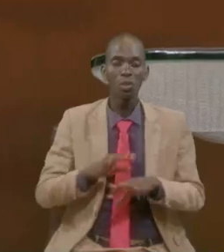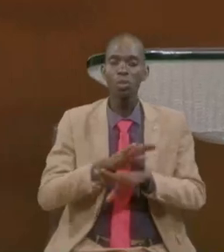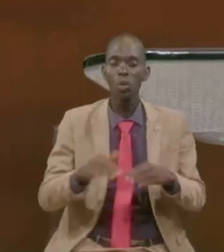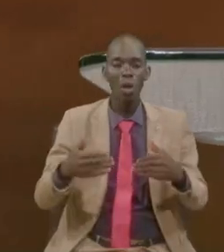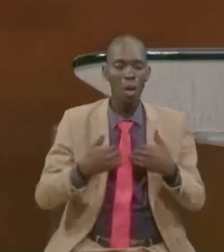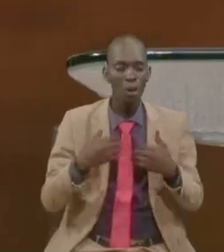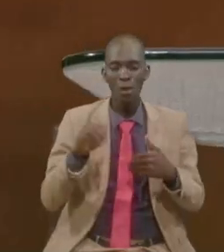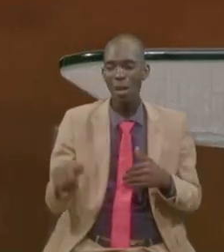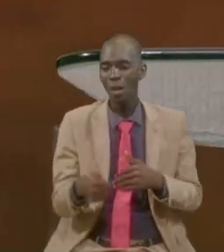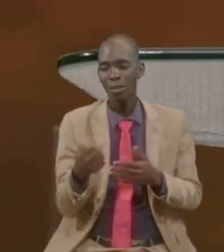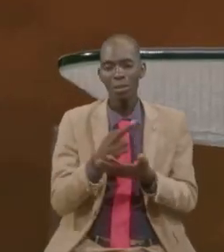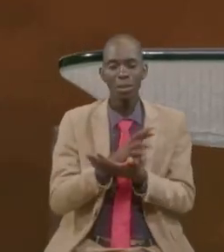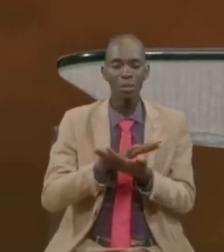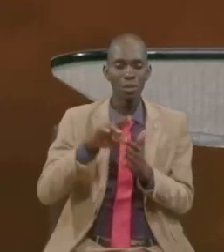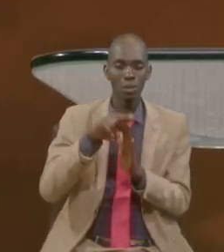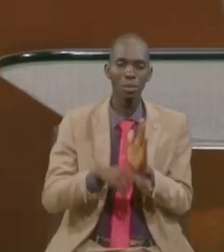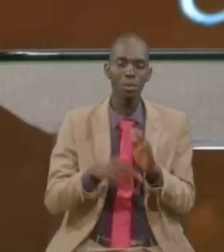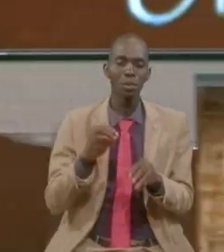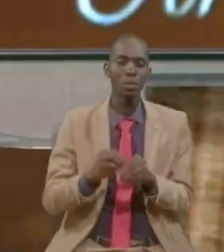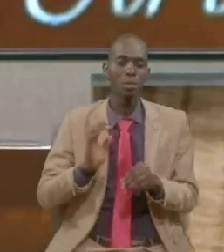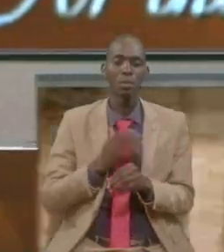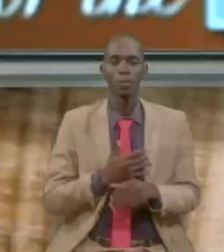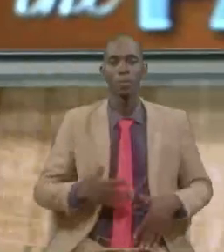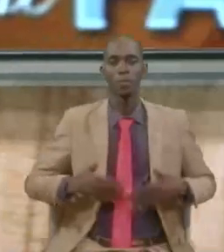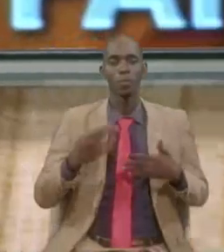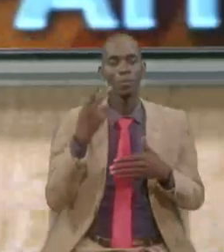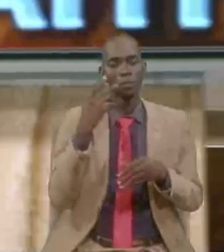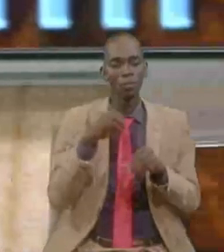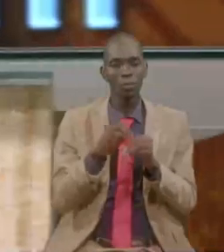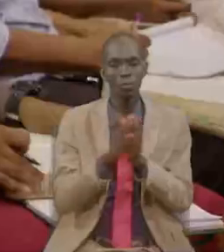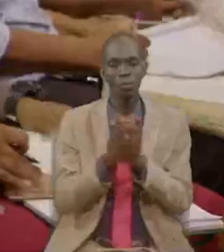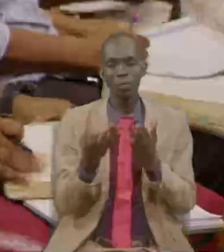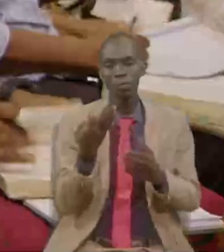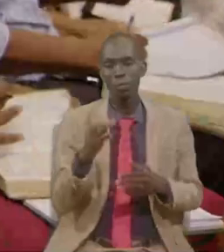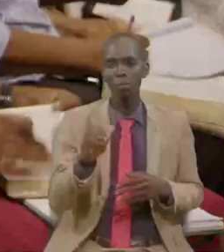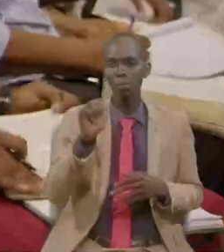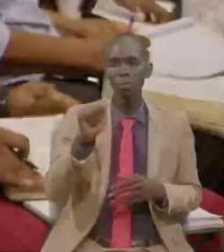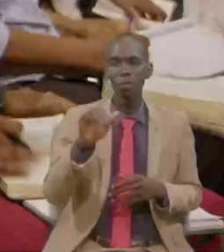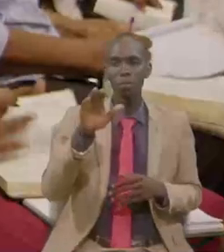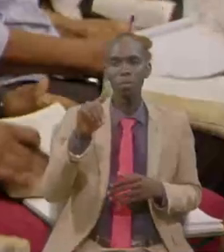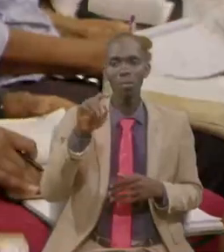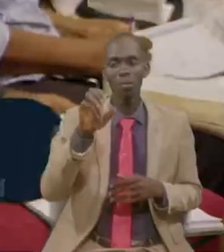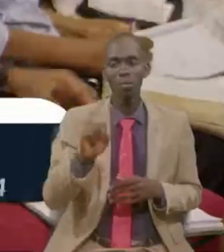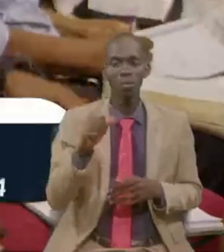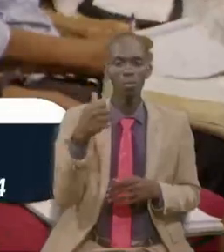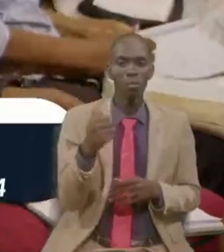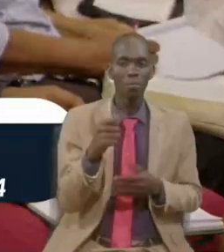de justice dans notre vie. Actes des Apôtres,